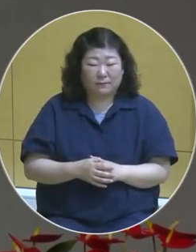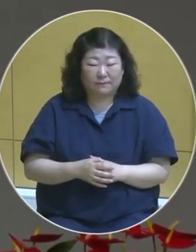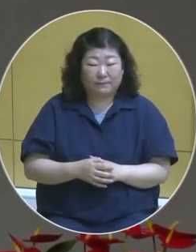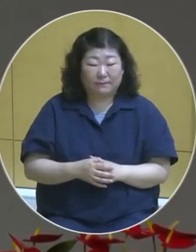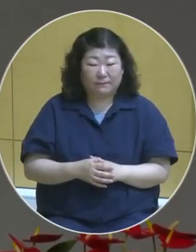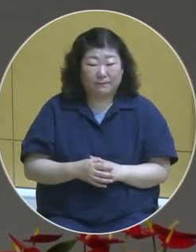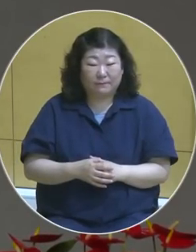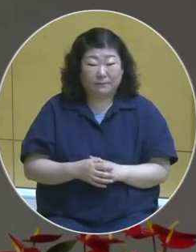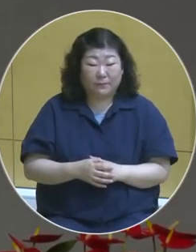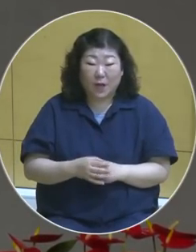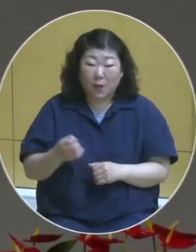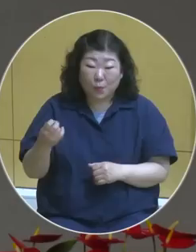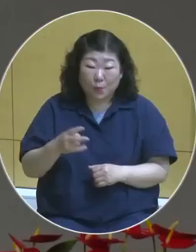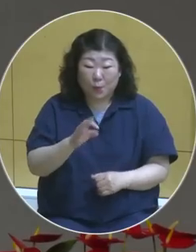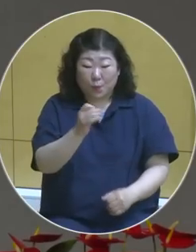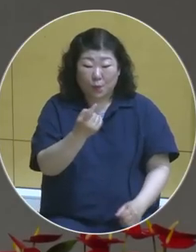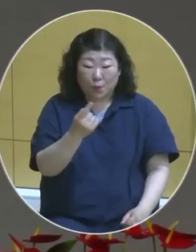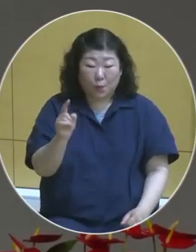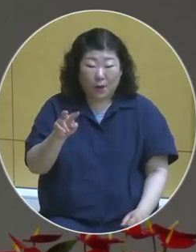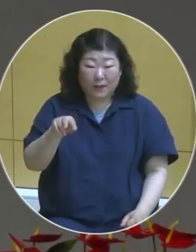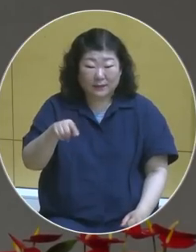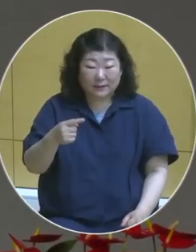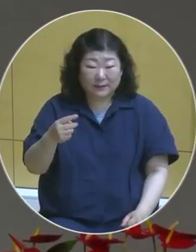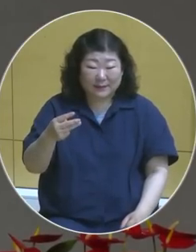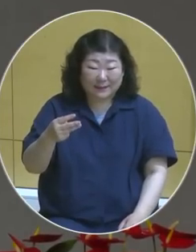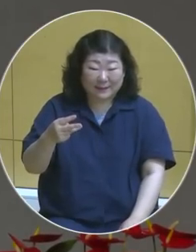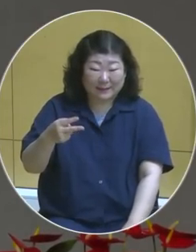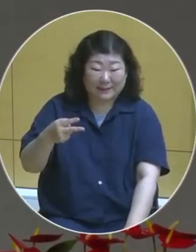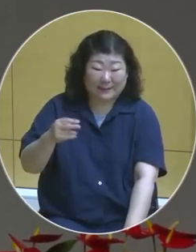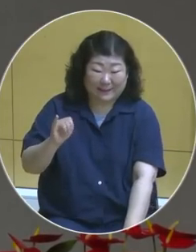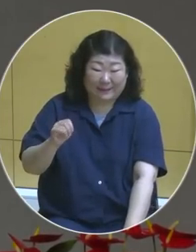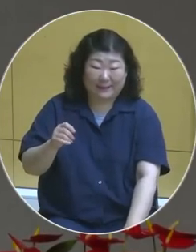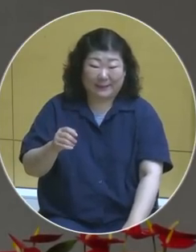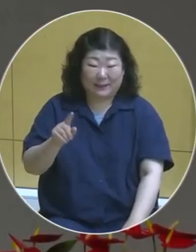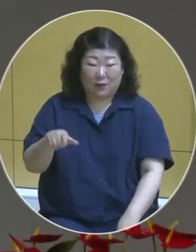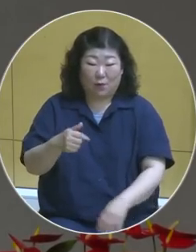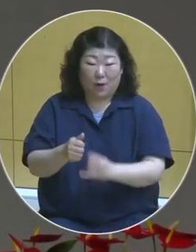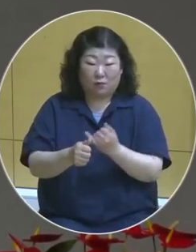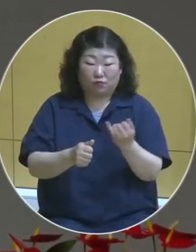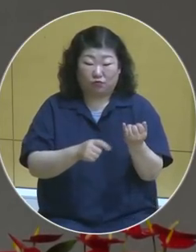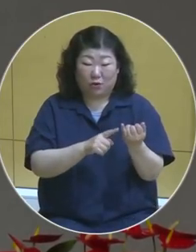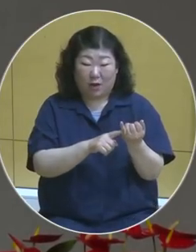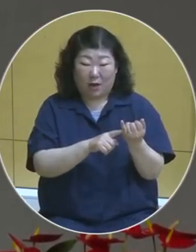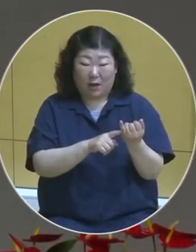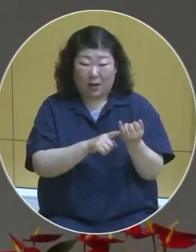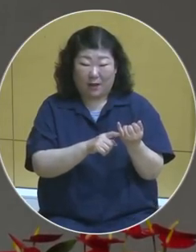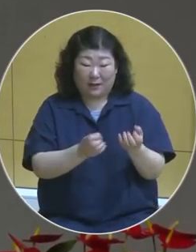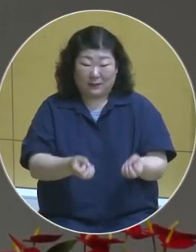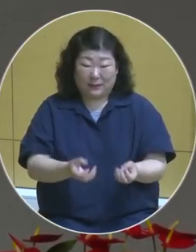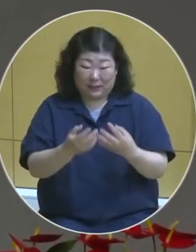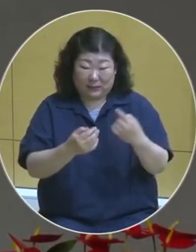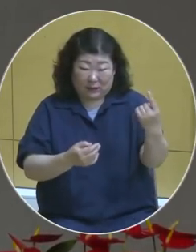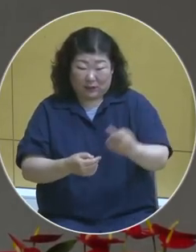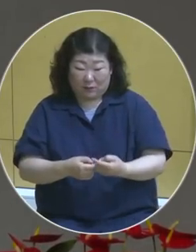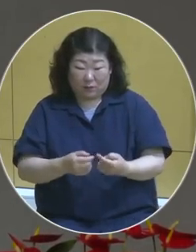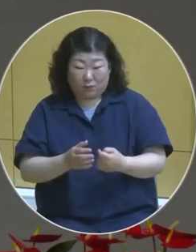그리고 또 하나는 와스디가 잔치에 나오라는 거 거절했다고 폐의가 되어버린다면 자기도 폐의가 될 수 있다는 것, 그리고